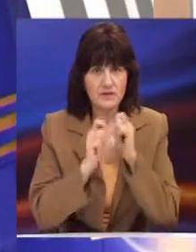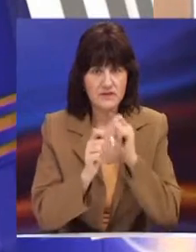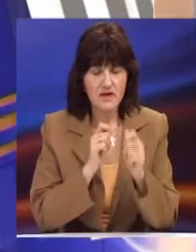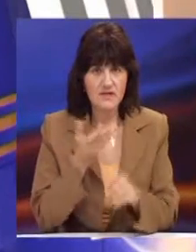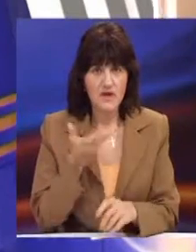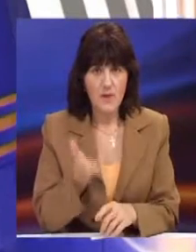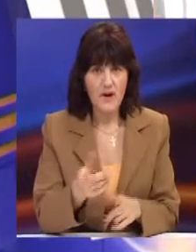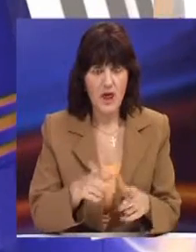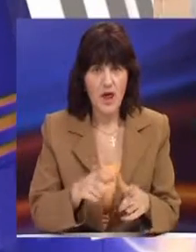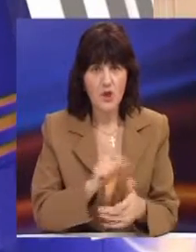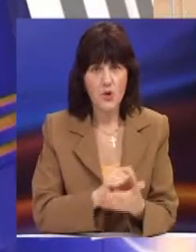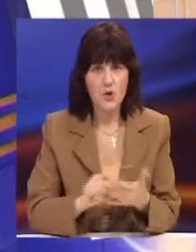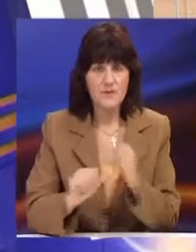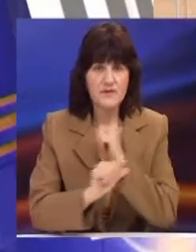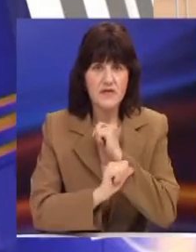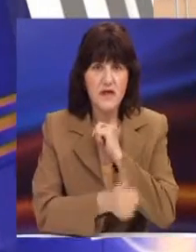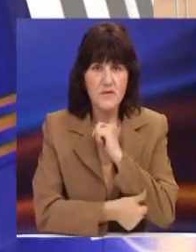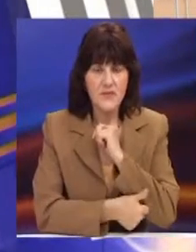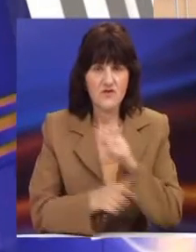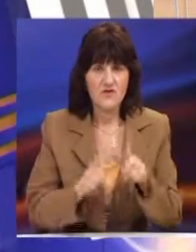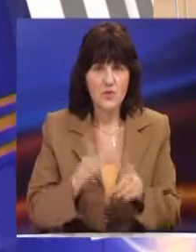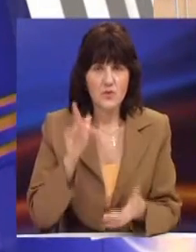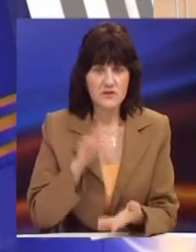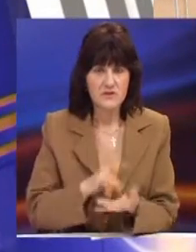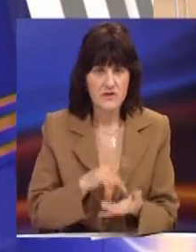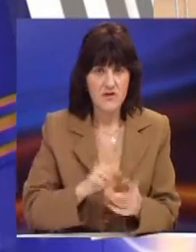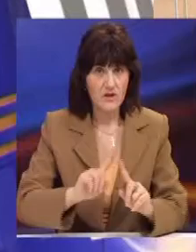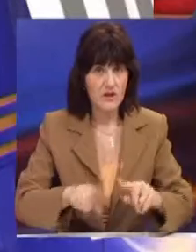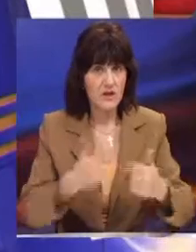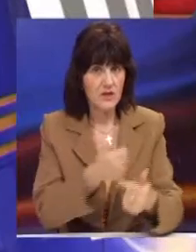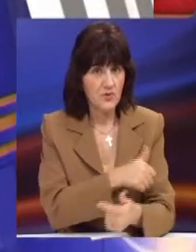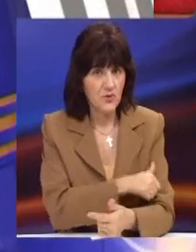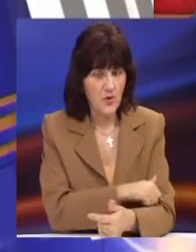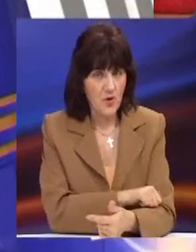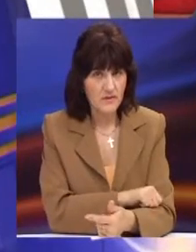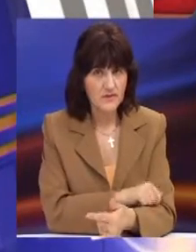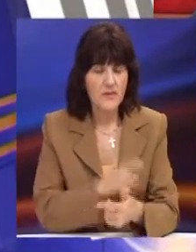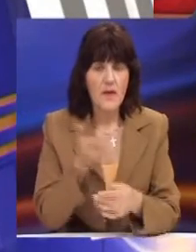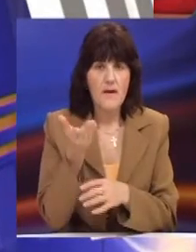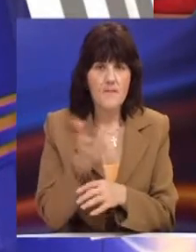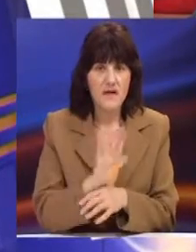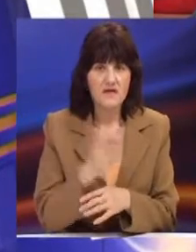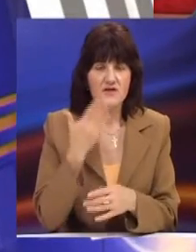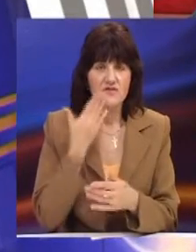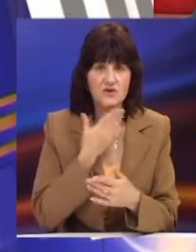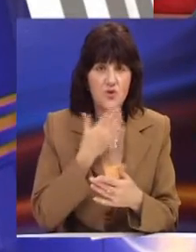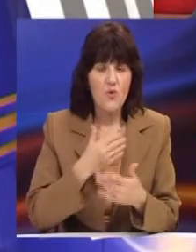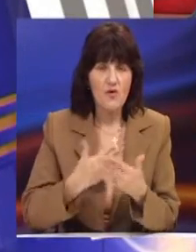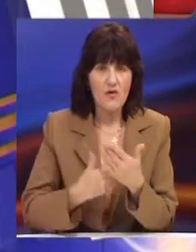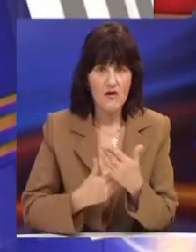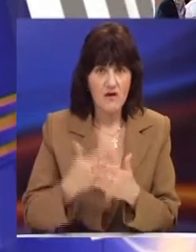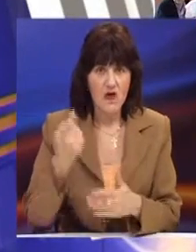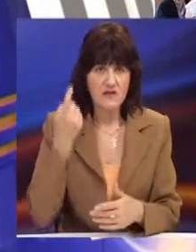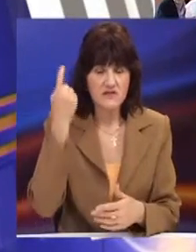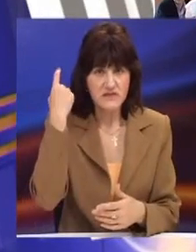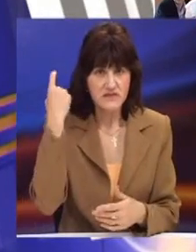Usaglašavanje predloga upisa učenika u prvi razred srednje škole u narednu školsku godinu je tema na kojoj su predstavnici grada, škola i pokrajinskog